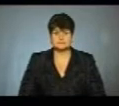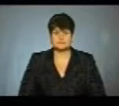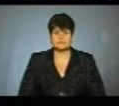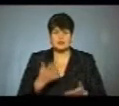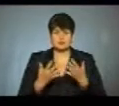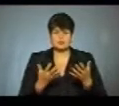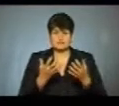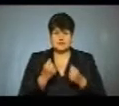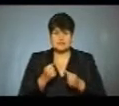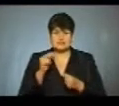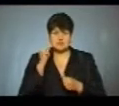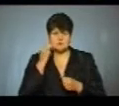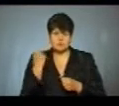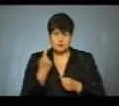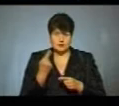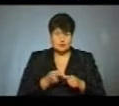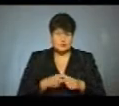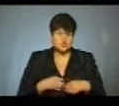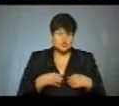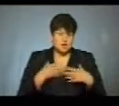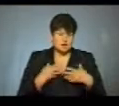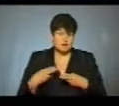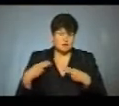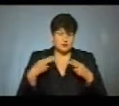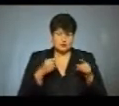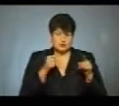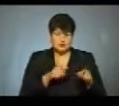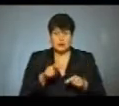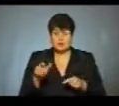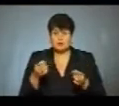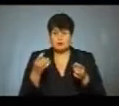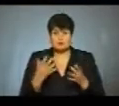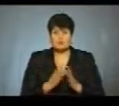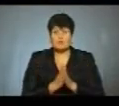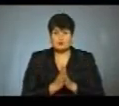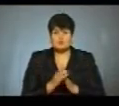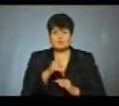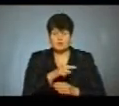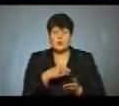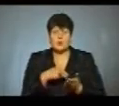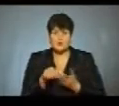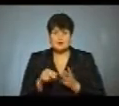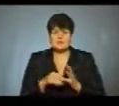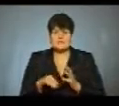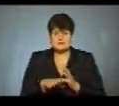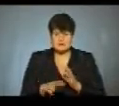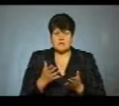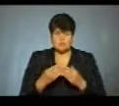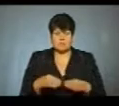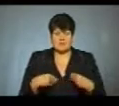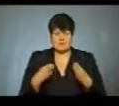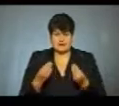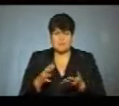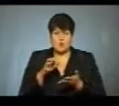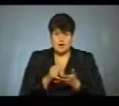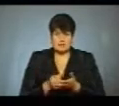Якщо взяти Чернігівщину, то це взагалі жах. Я туди приїжджаю, люди просто просять, щоб ми в них купили землю. Якщо ми їй даємо